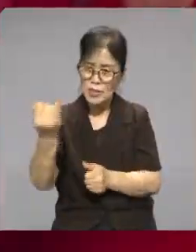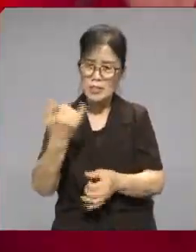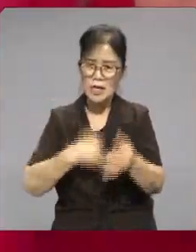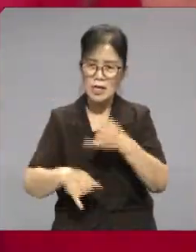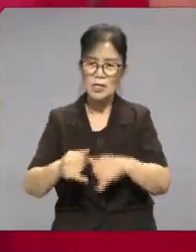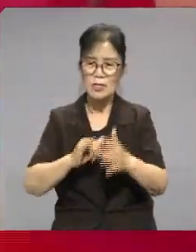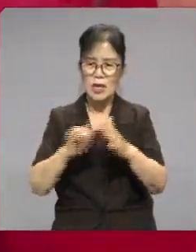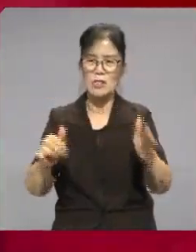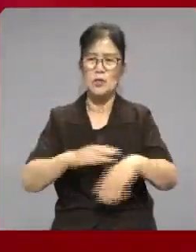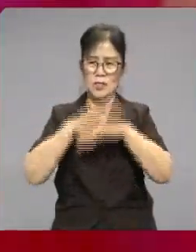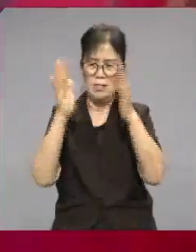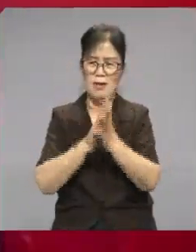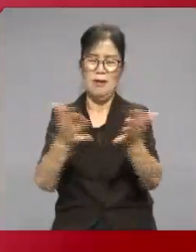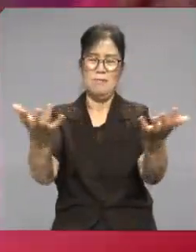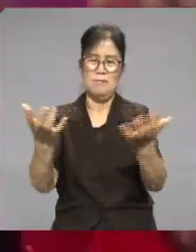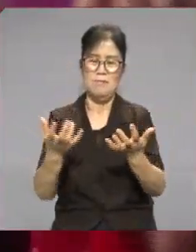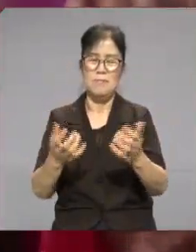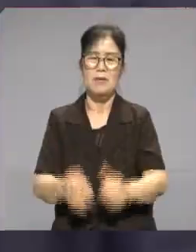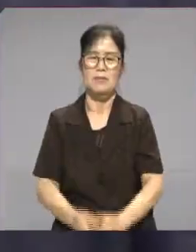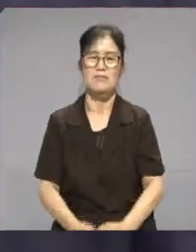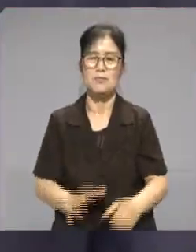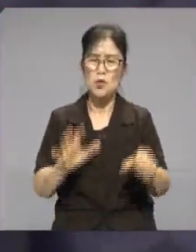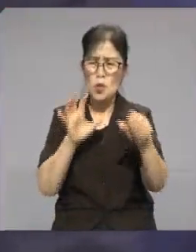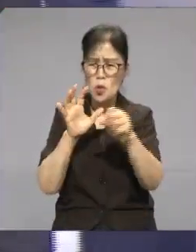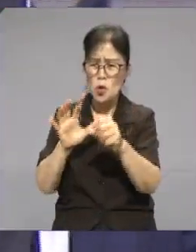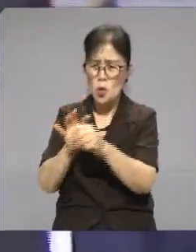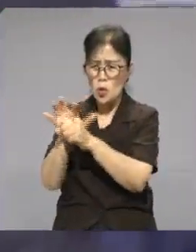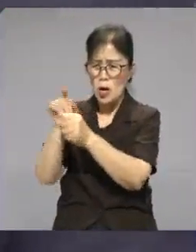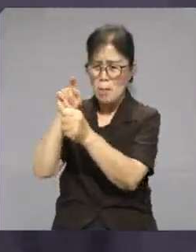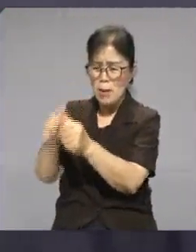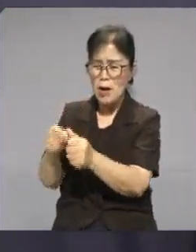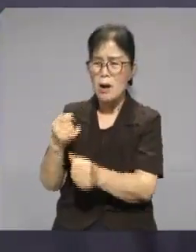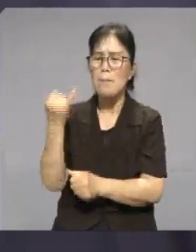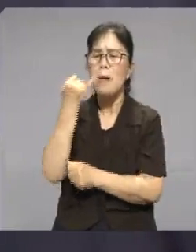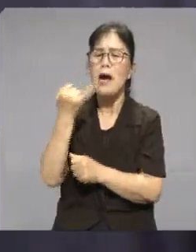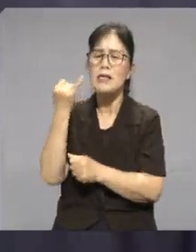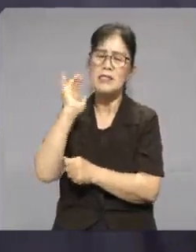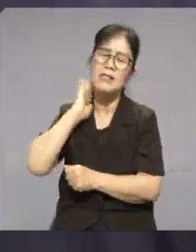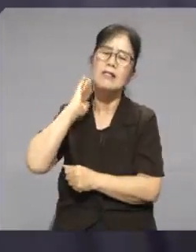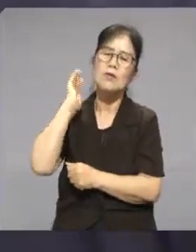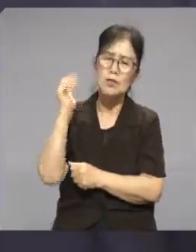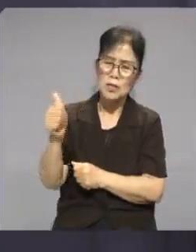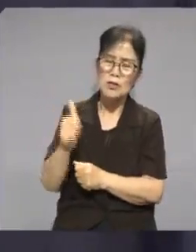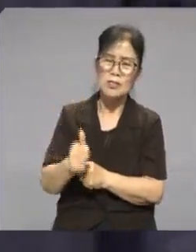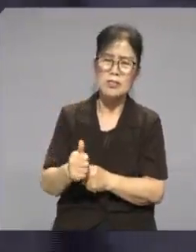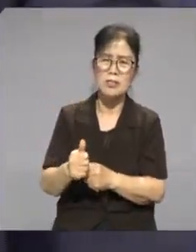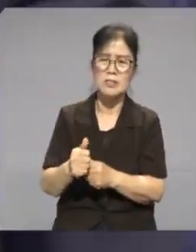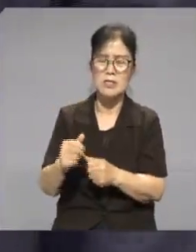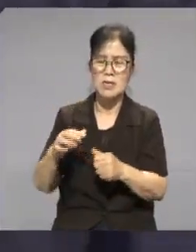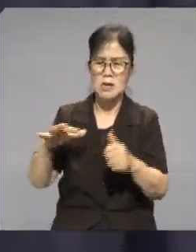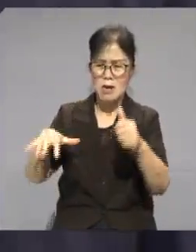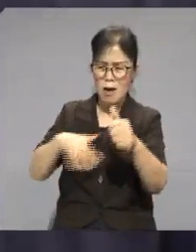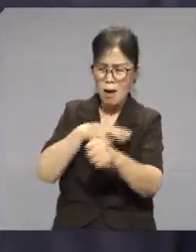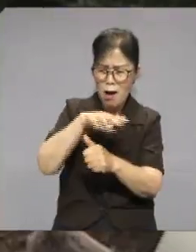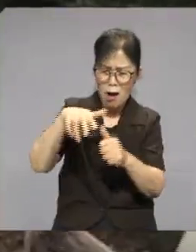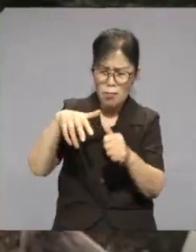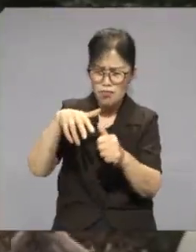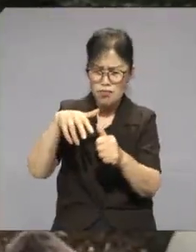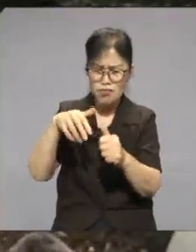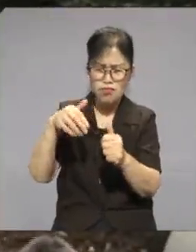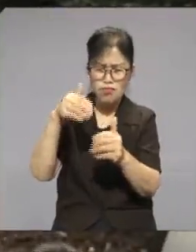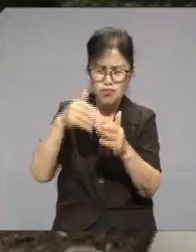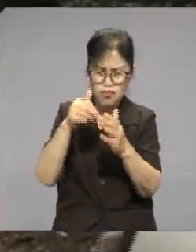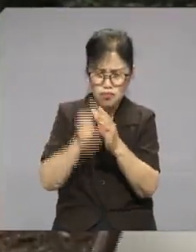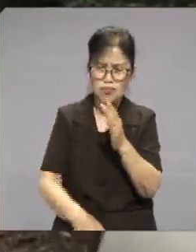온 가족이 총동원됐습니다. 코로나19 확진으로 일정을 중단한 바이든 대통령은 사면 초과에 몰리고 있습니다.